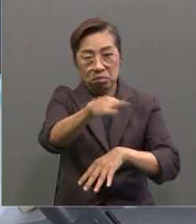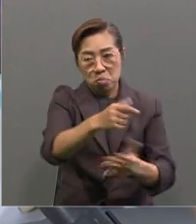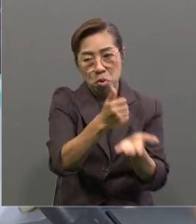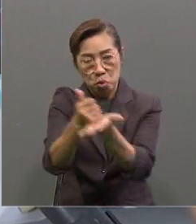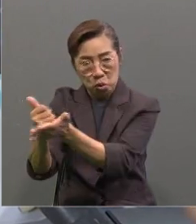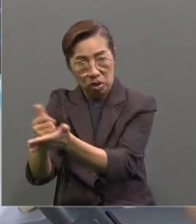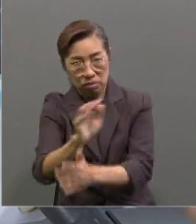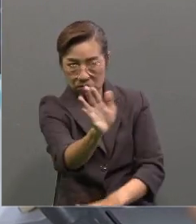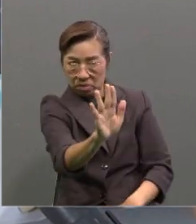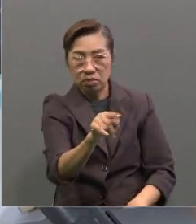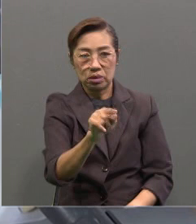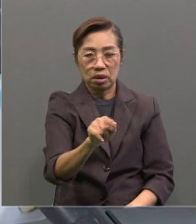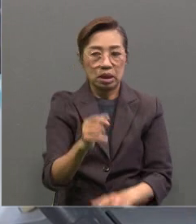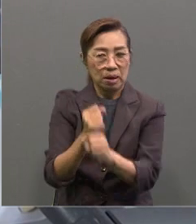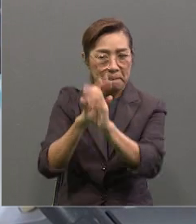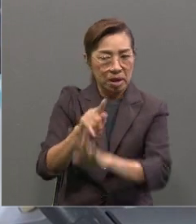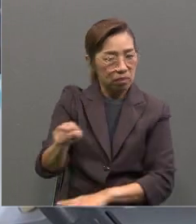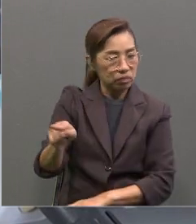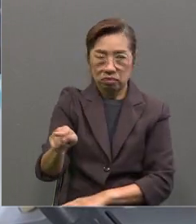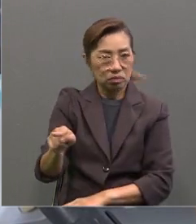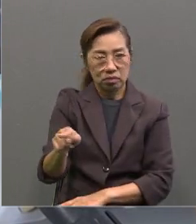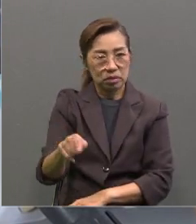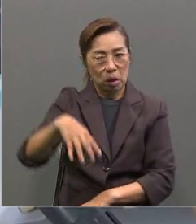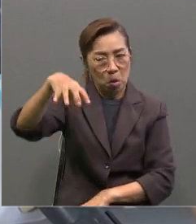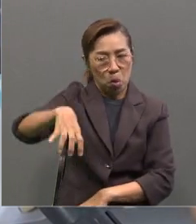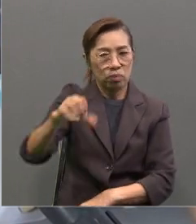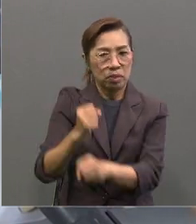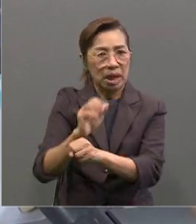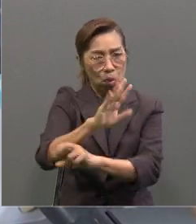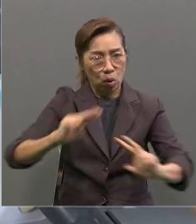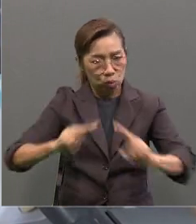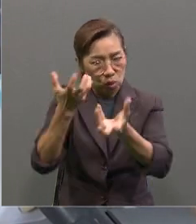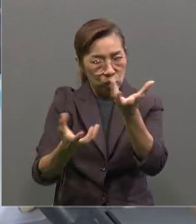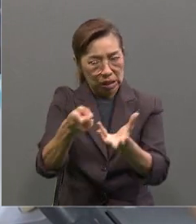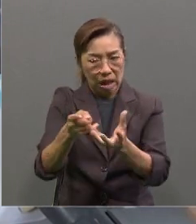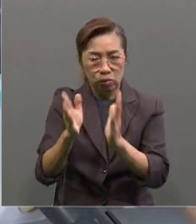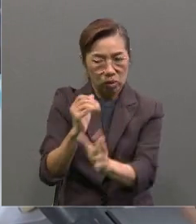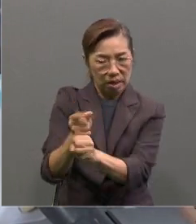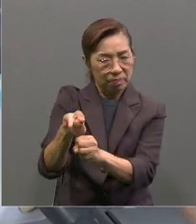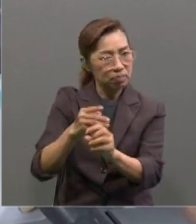กระทำผิดและเรื่องแบบนี้ไม่ควรเกิดขึ้นในหน่วยงานของกระทรวงยุติธรรมครับ